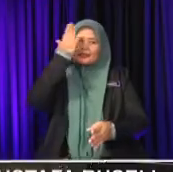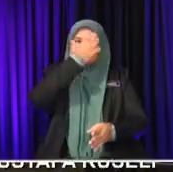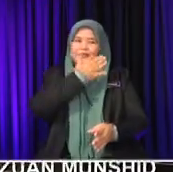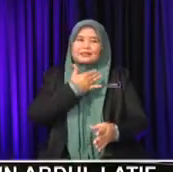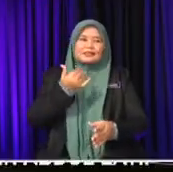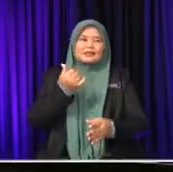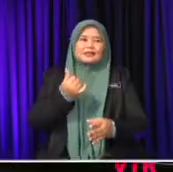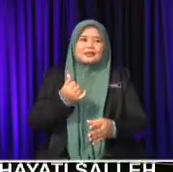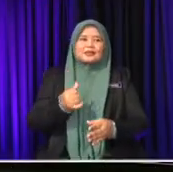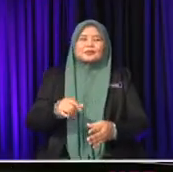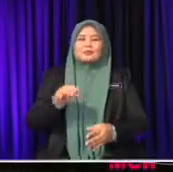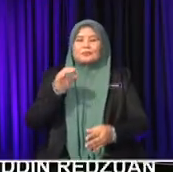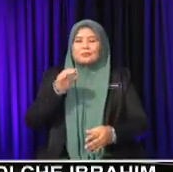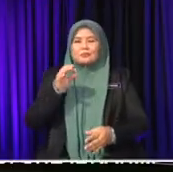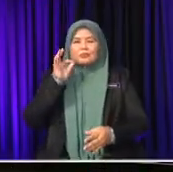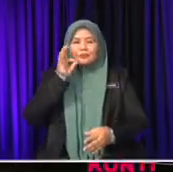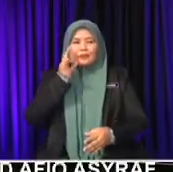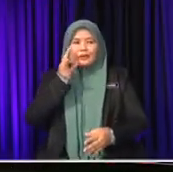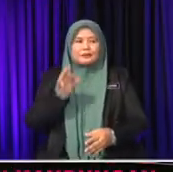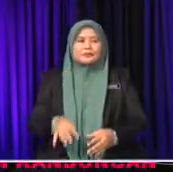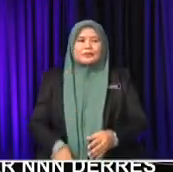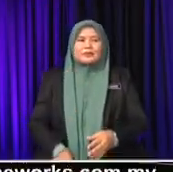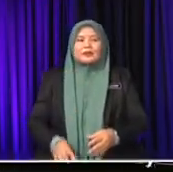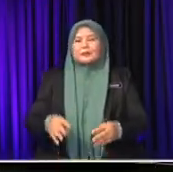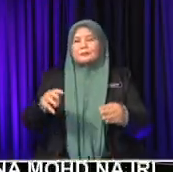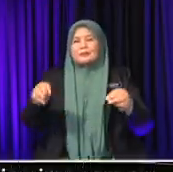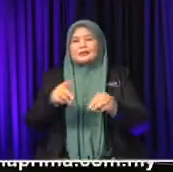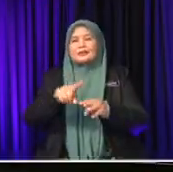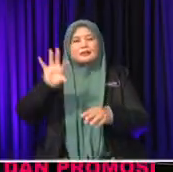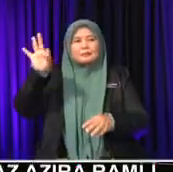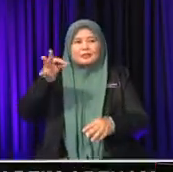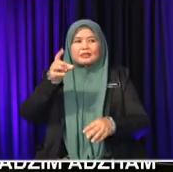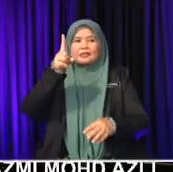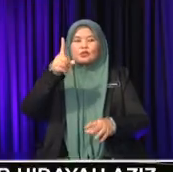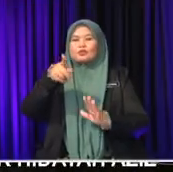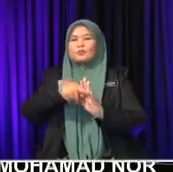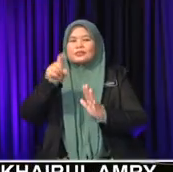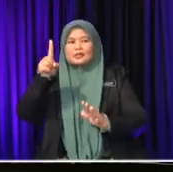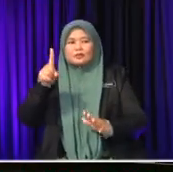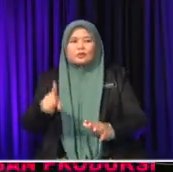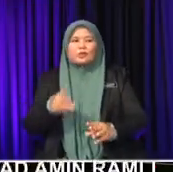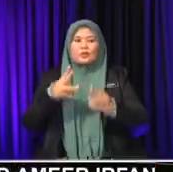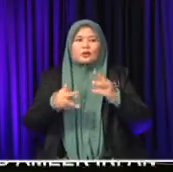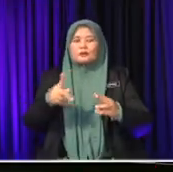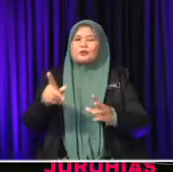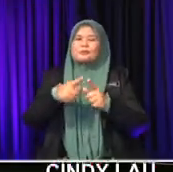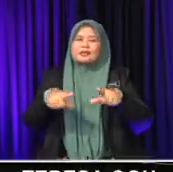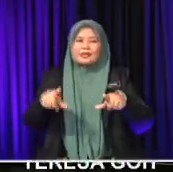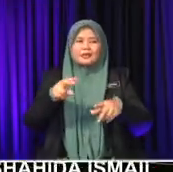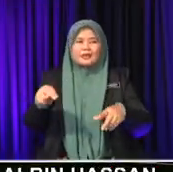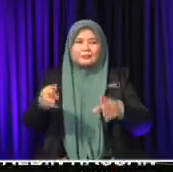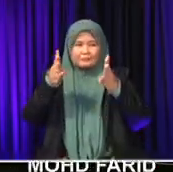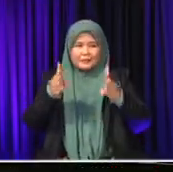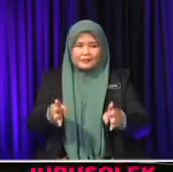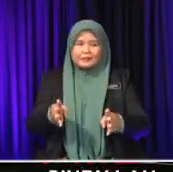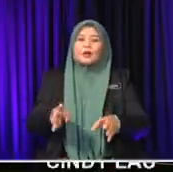buah pepaya masak dipetik satu persatu walaupun belainan bangsa